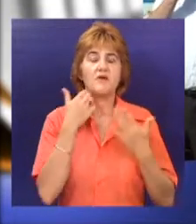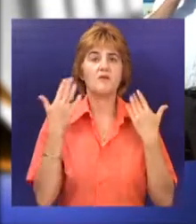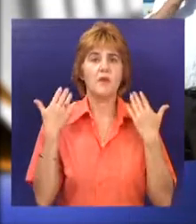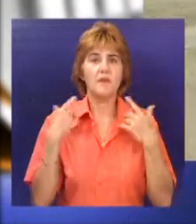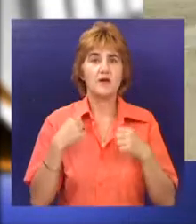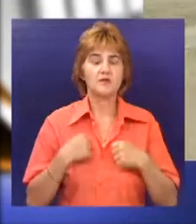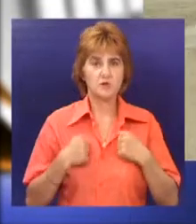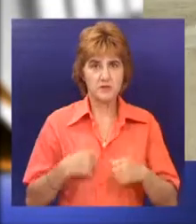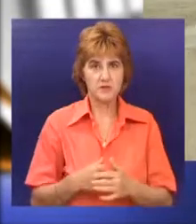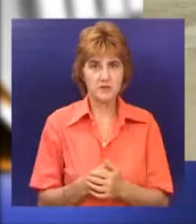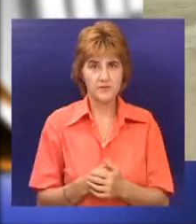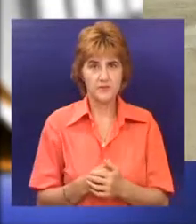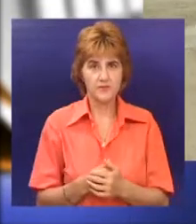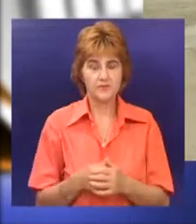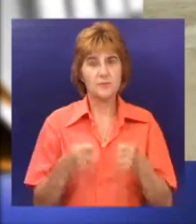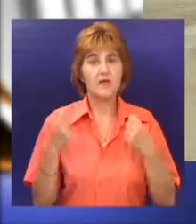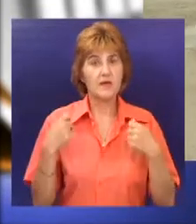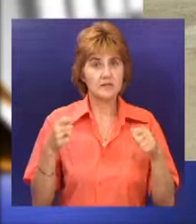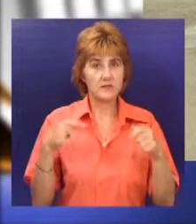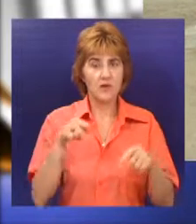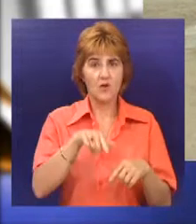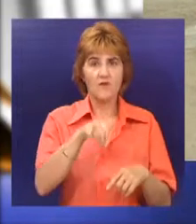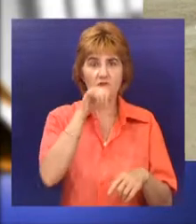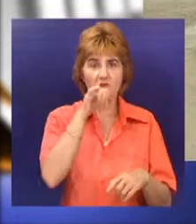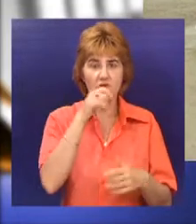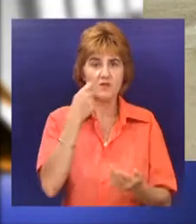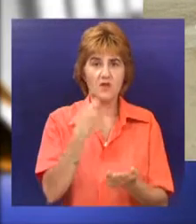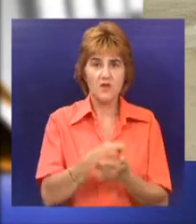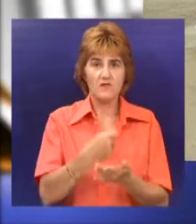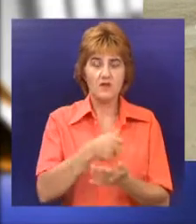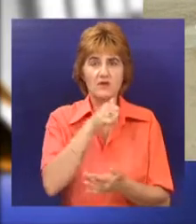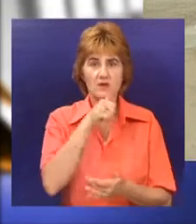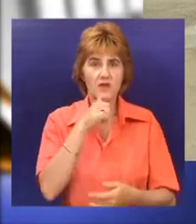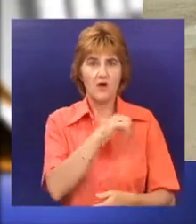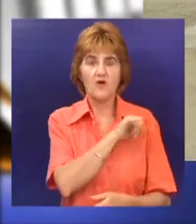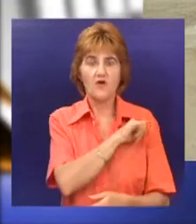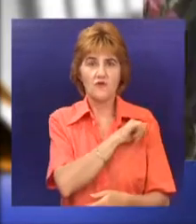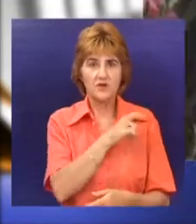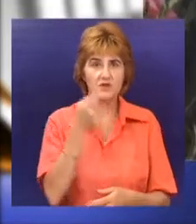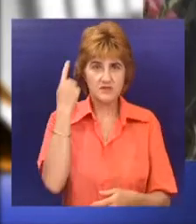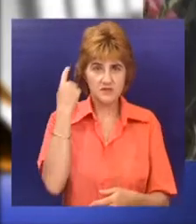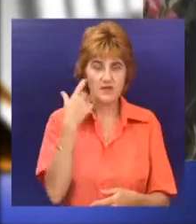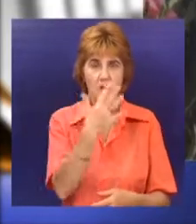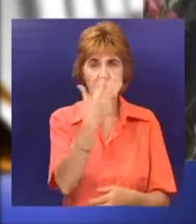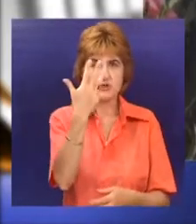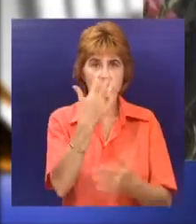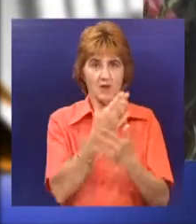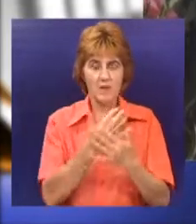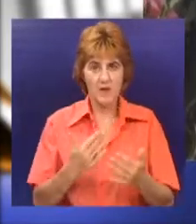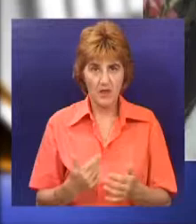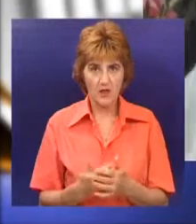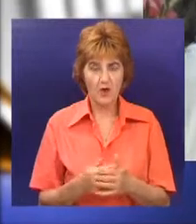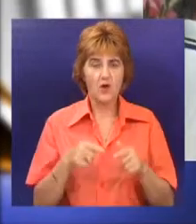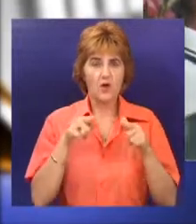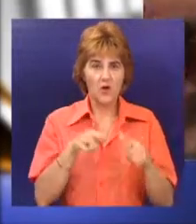park grada Subotice. Izgradnju magistralnog voda finansirao je Fond za kapitalna ulaganja Vojvodine sa 54 miliona